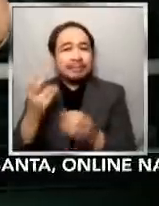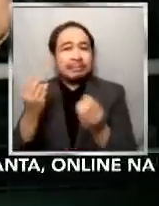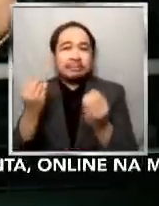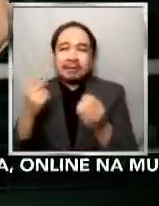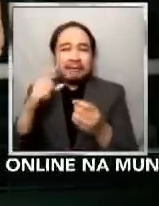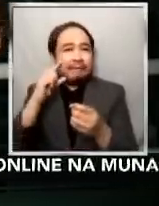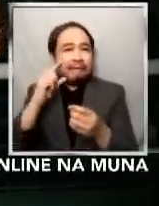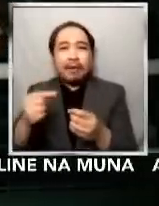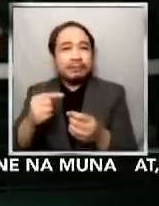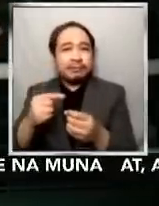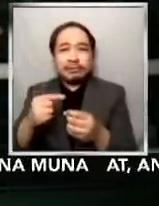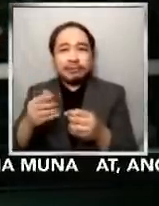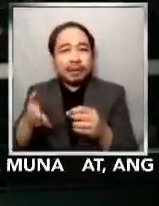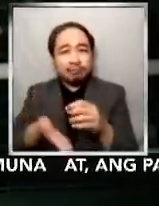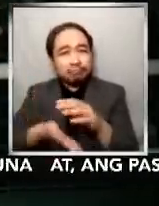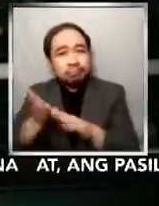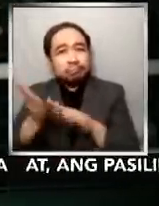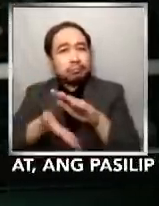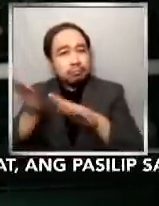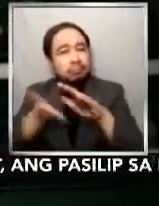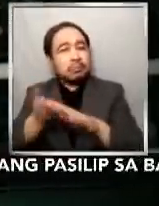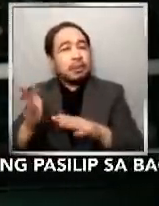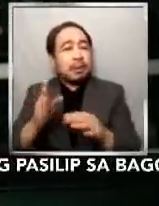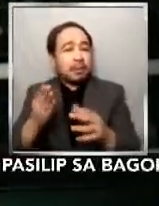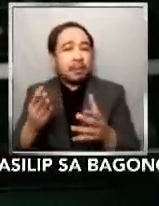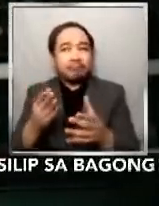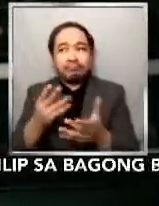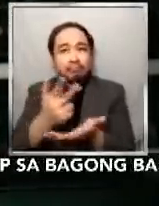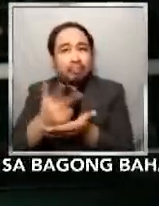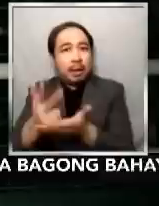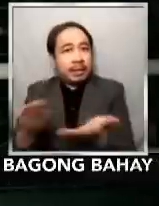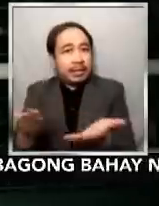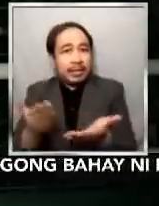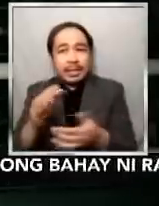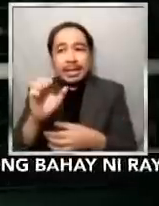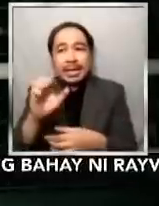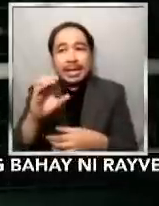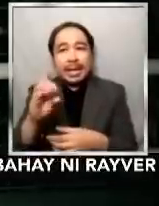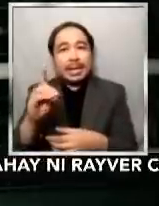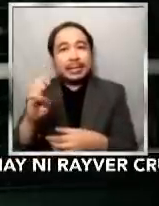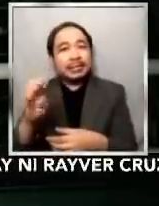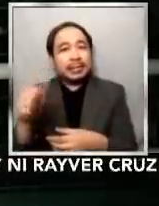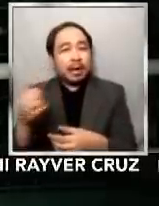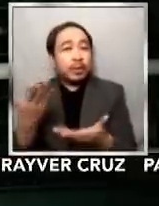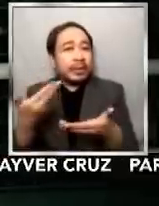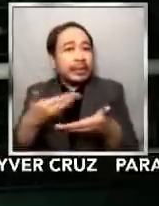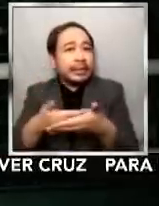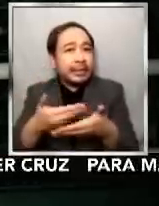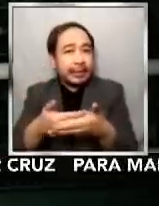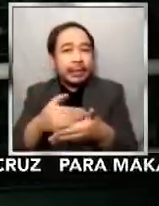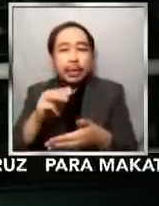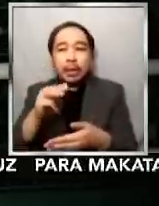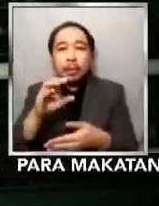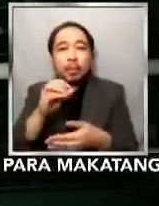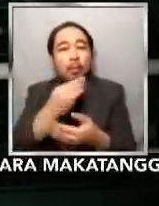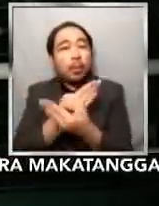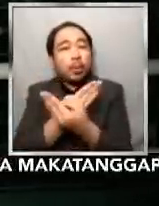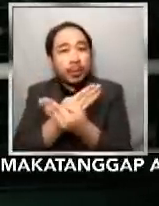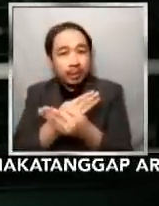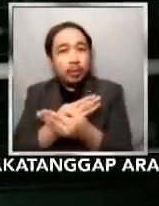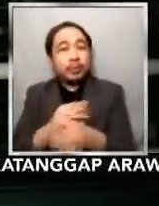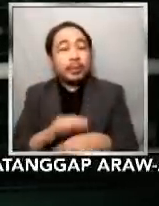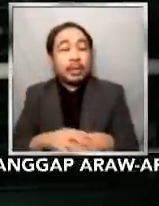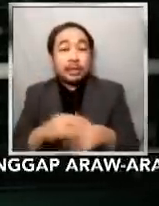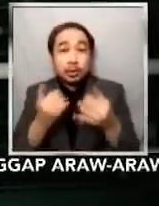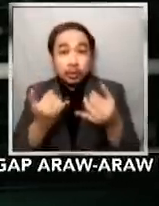nakahimpil dito sa EDSA Carousel, particular sa pwesto natin sa EDSA Monumento Station. Samantala, sinimulan